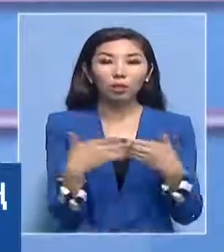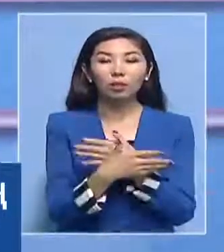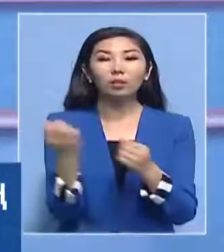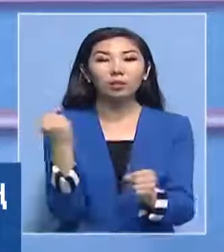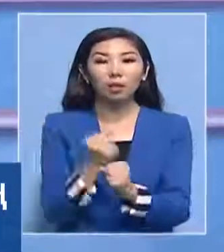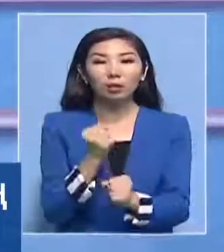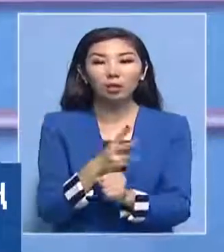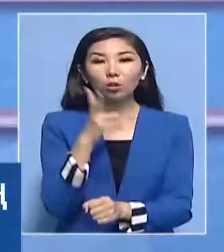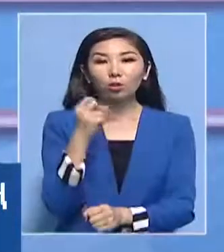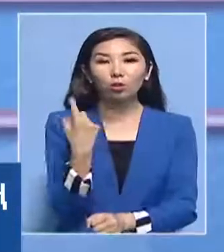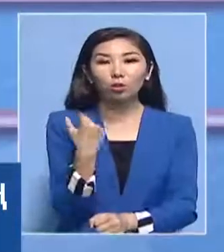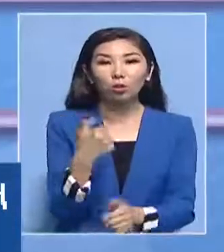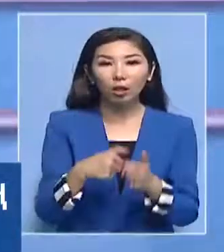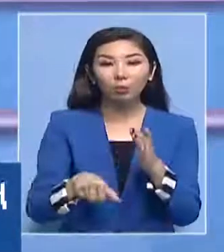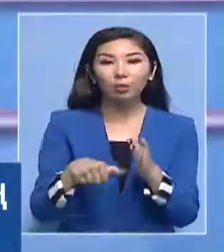жасақталды, ал